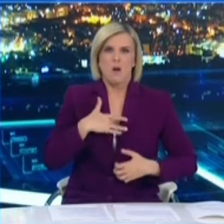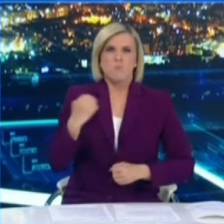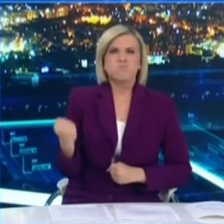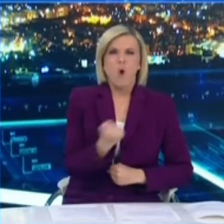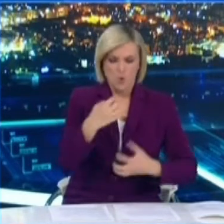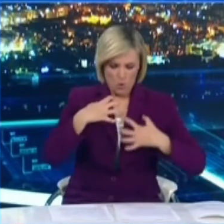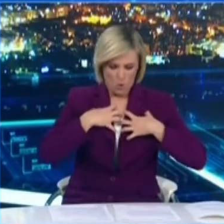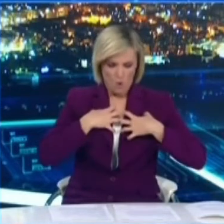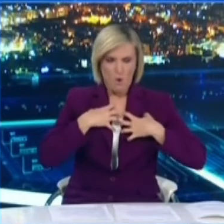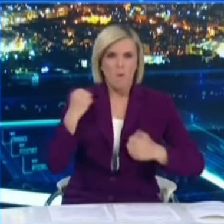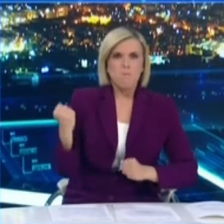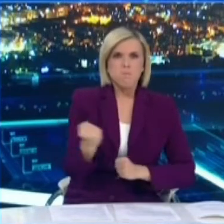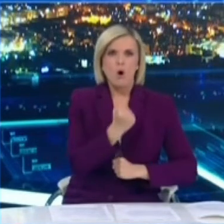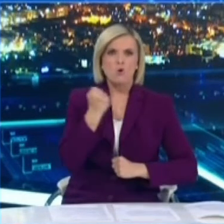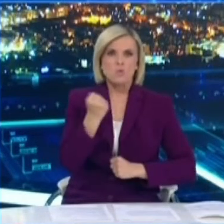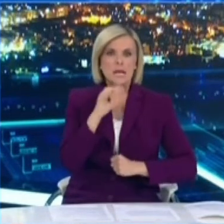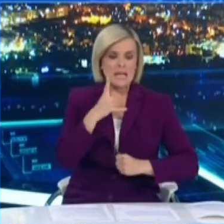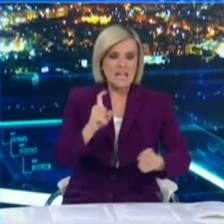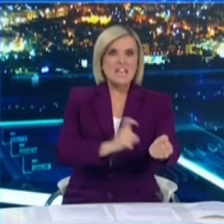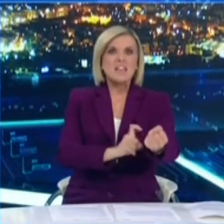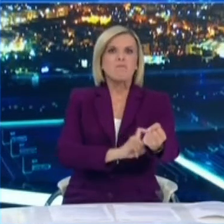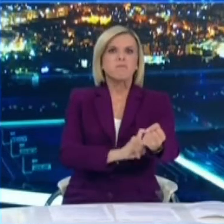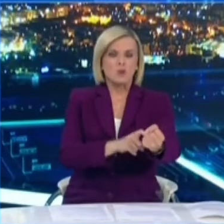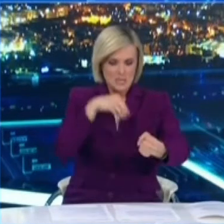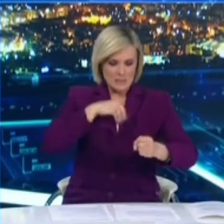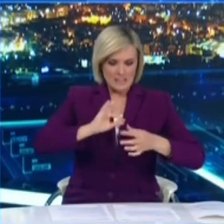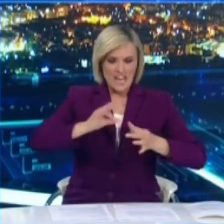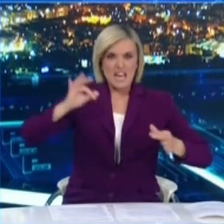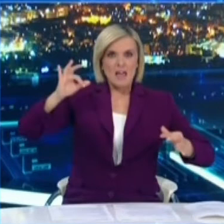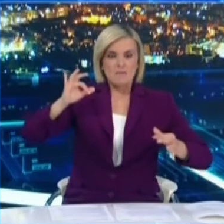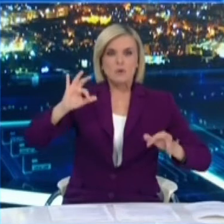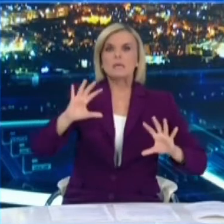άλγος, κάποια νευρολογικό σύμπτωμα,